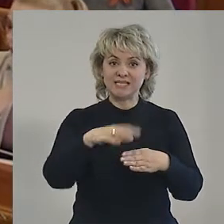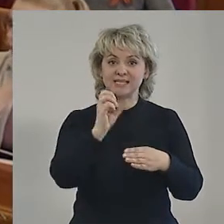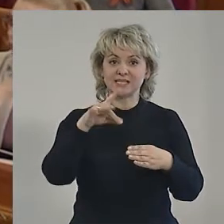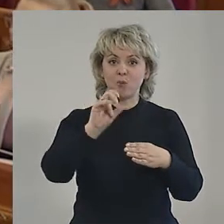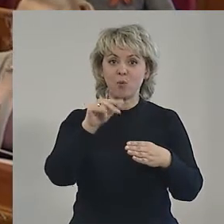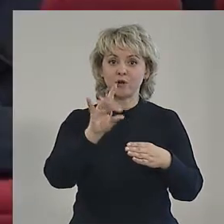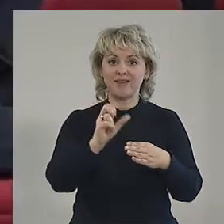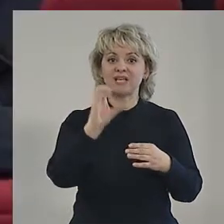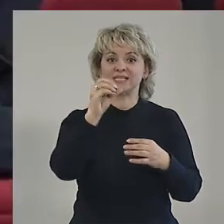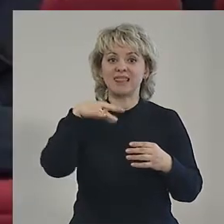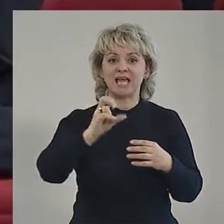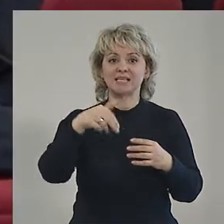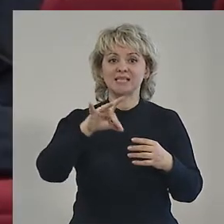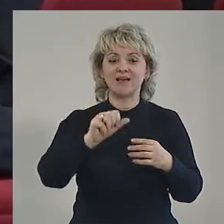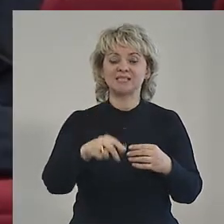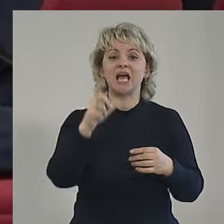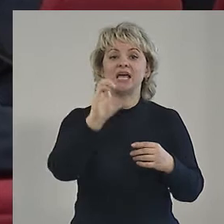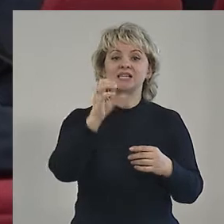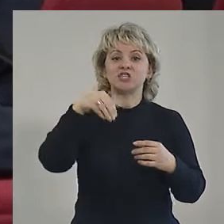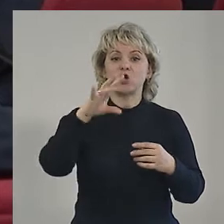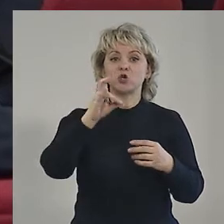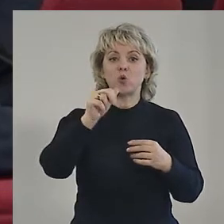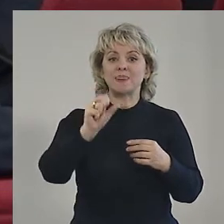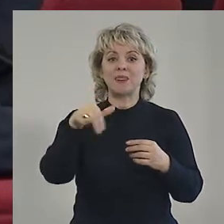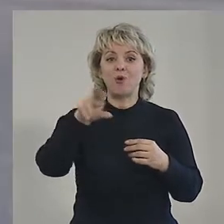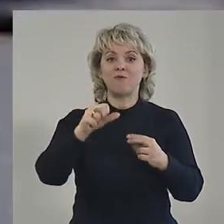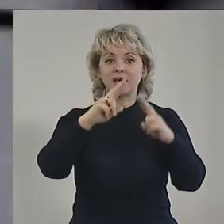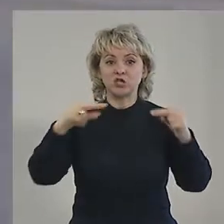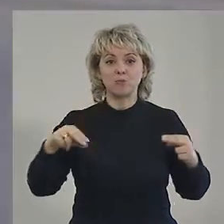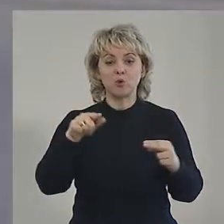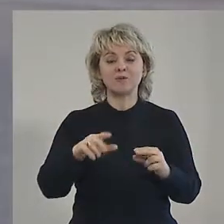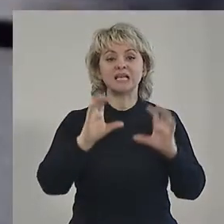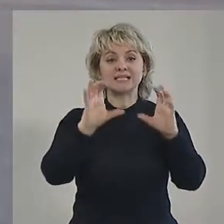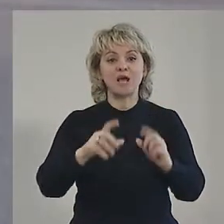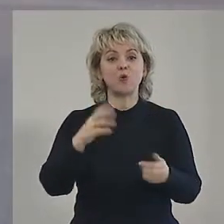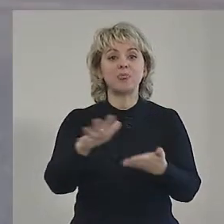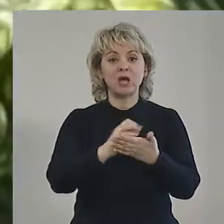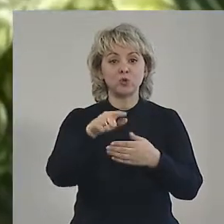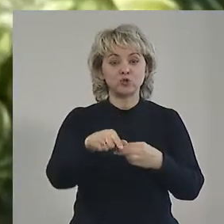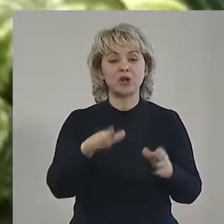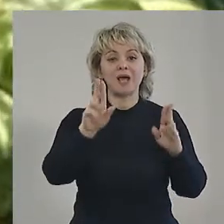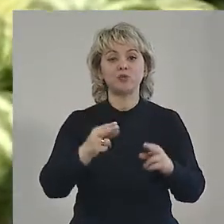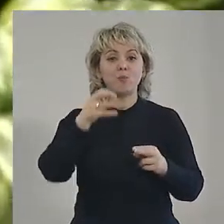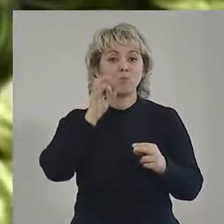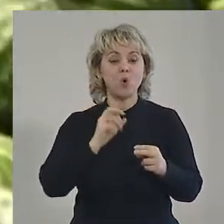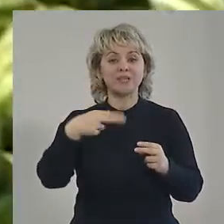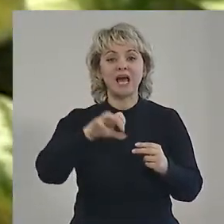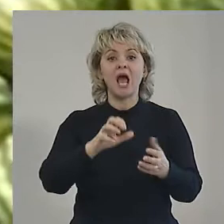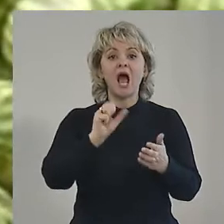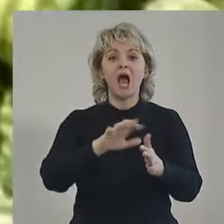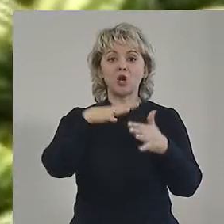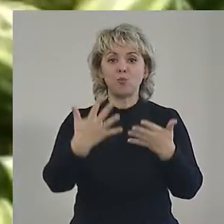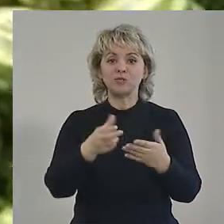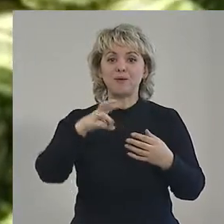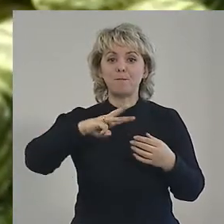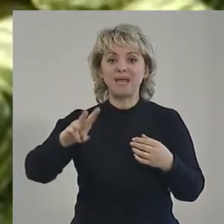и Станиславского, а также на Сержантово и Днепровском. Закон нарушают продавцы меда и сгущенки в Тарасовском районе, арбузов в